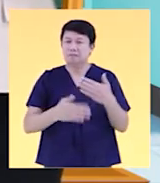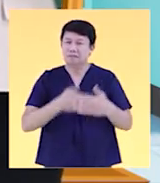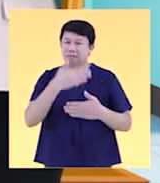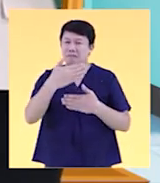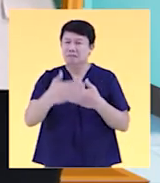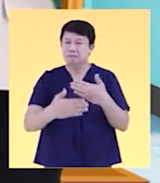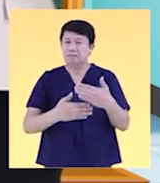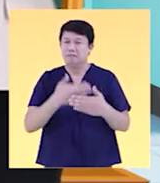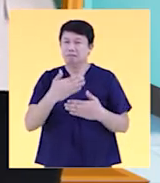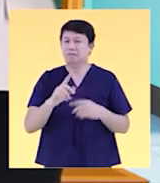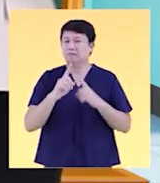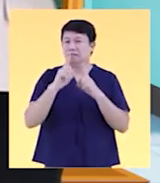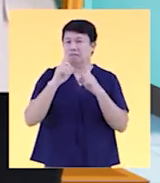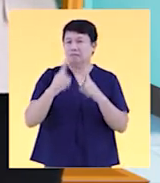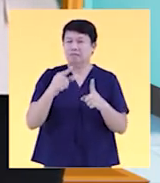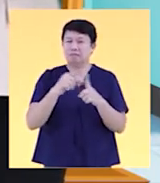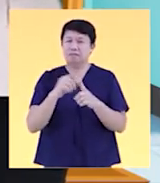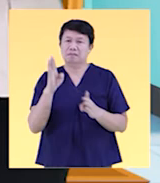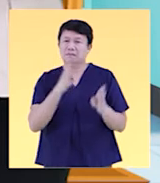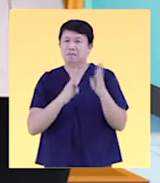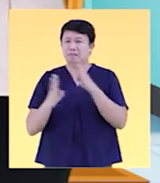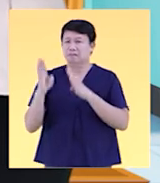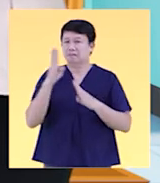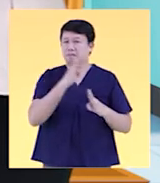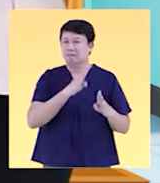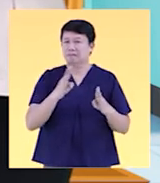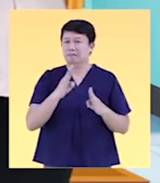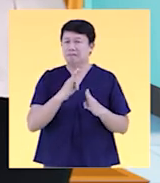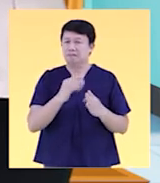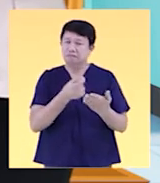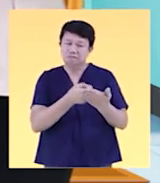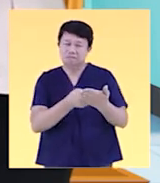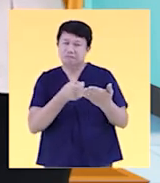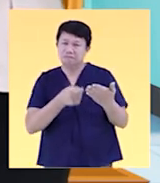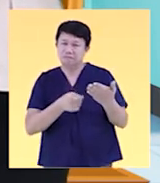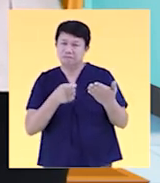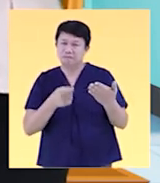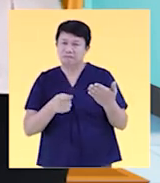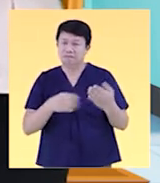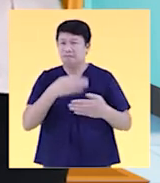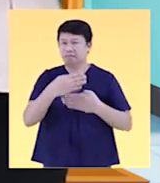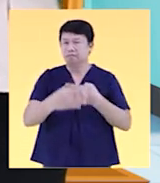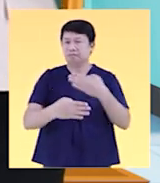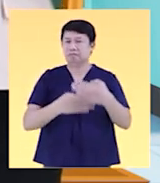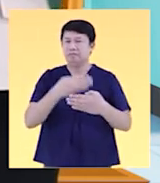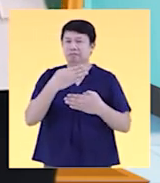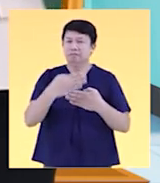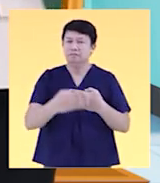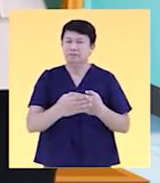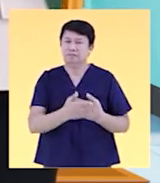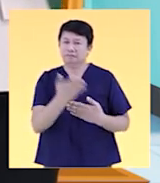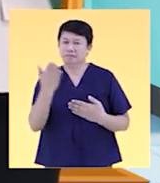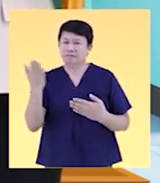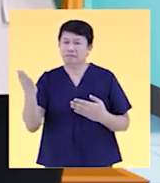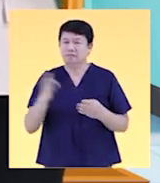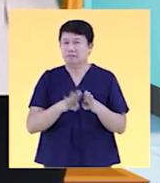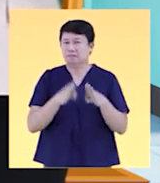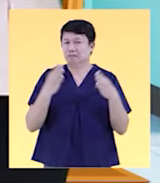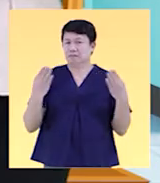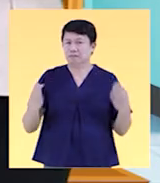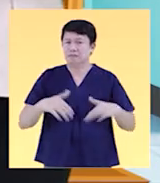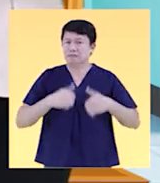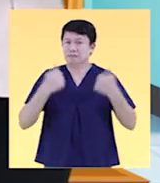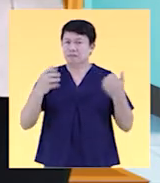mas sistematiko ang pagsagot sa mga word problems, inilathala niya ang procedure na ito sa kanyang libro